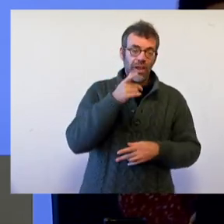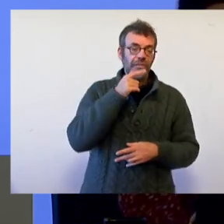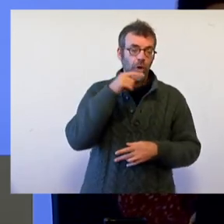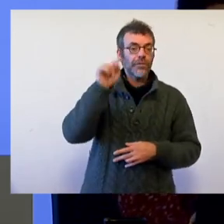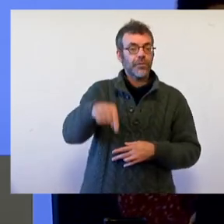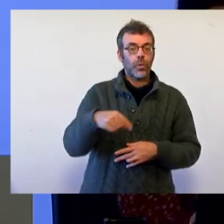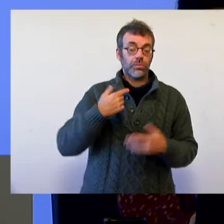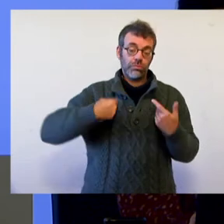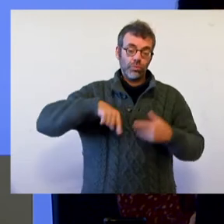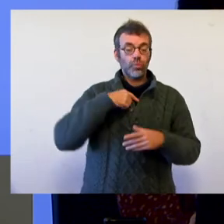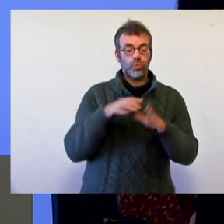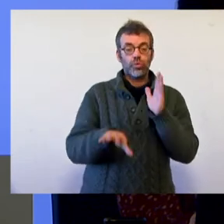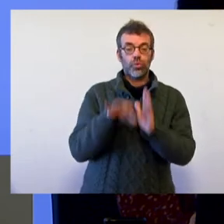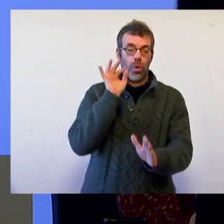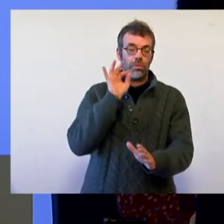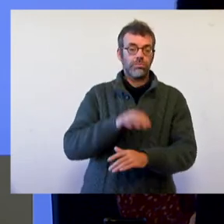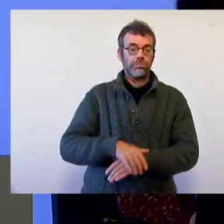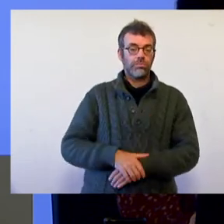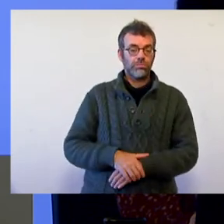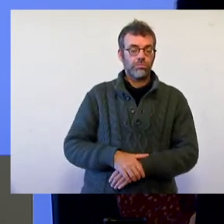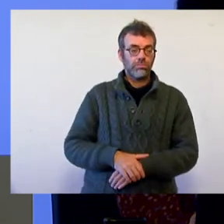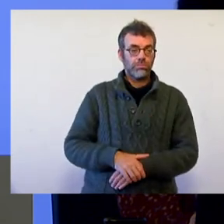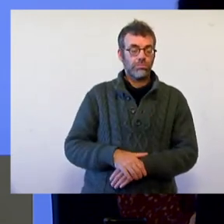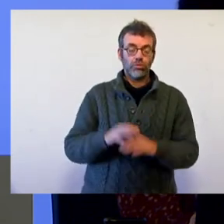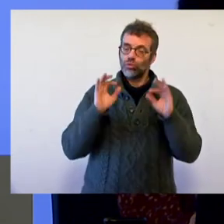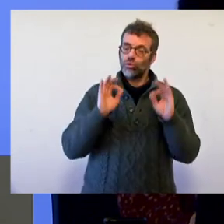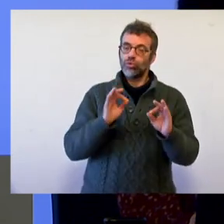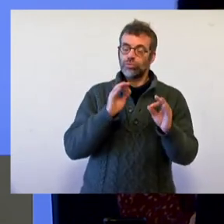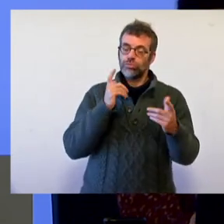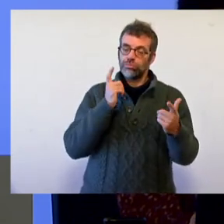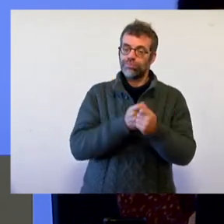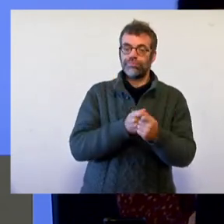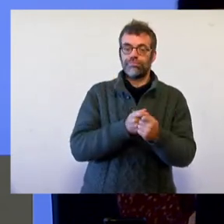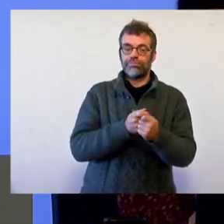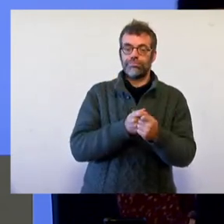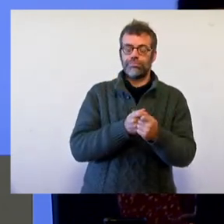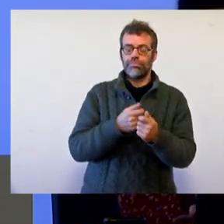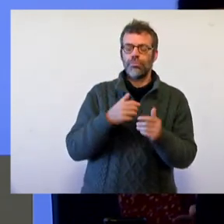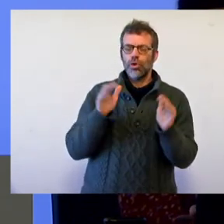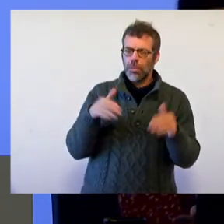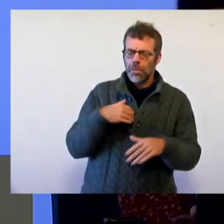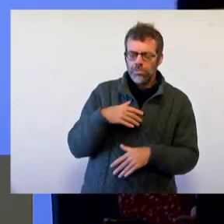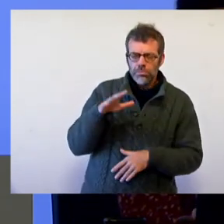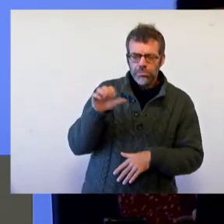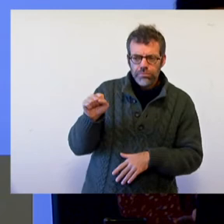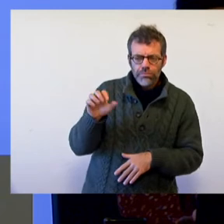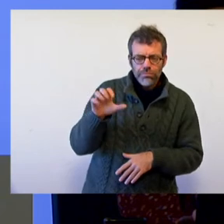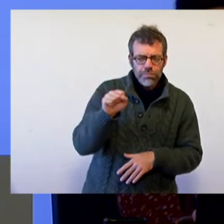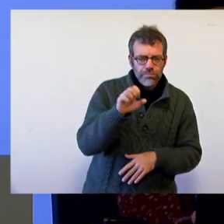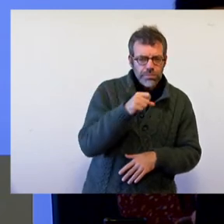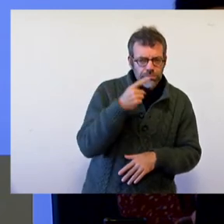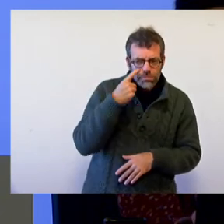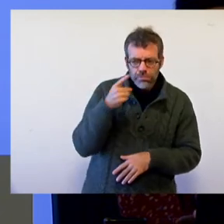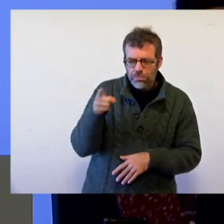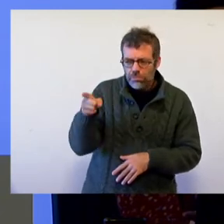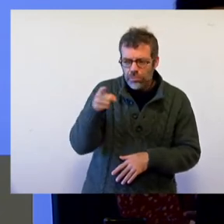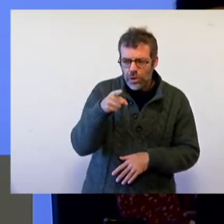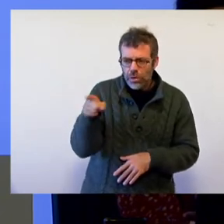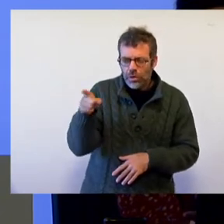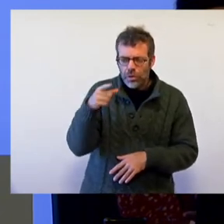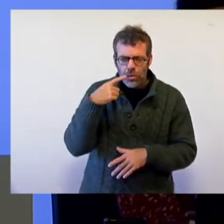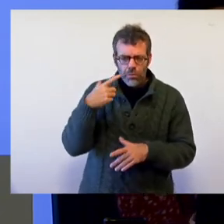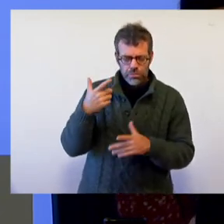été un peu interpellé par certains propos quand même. Mais nous, on agit pour le pouvoir